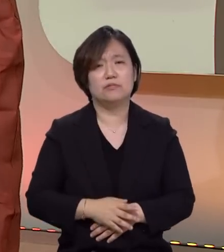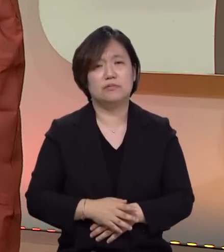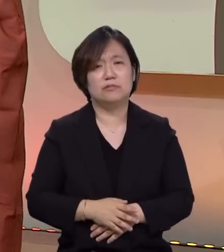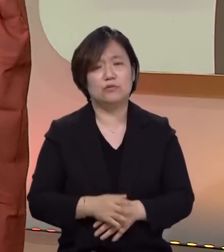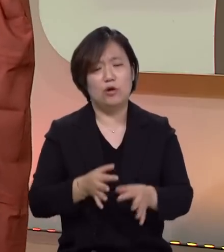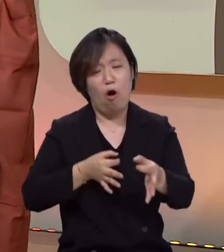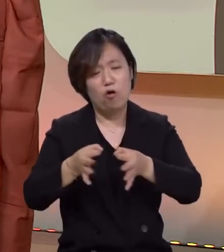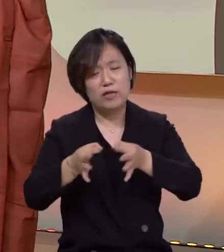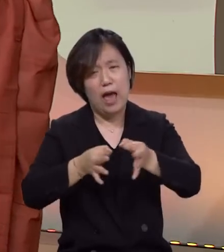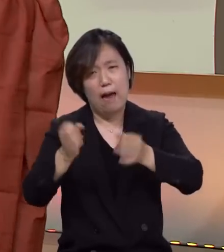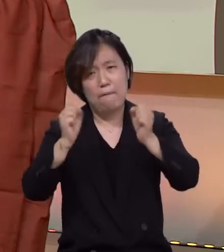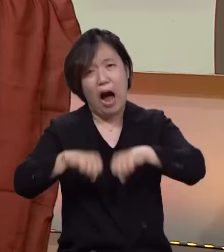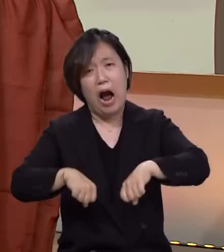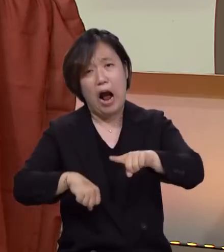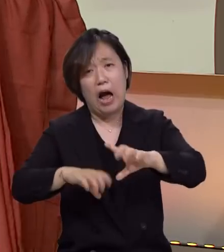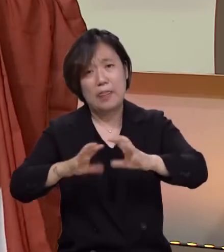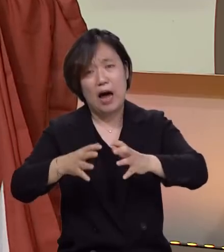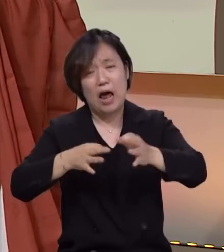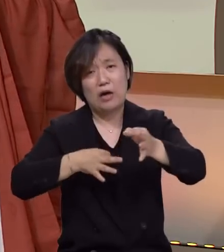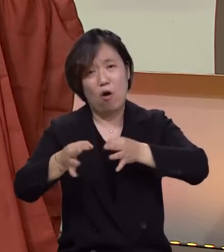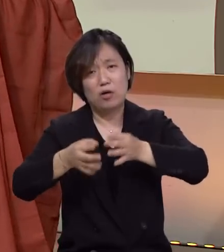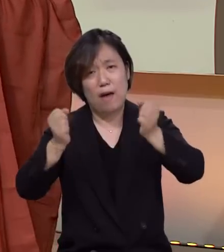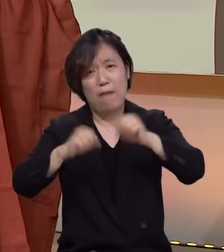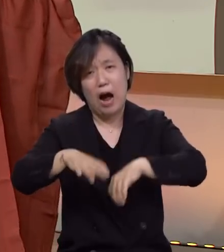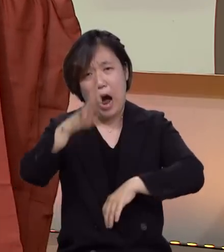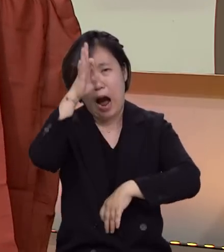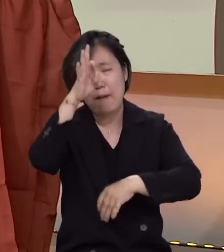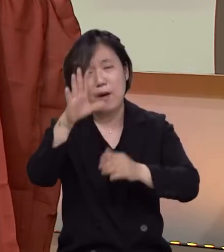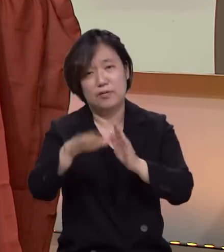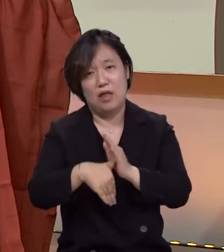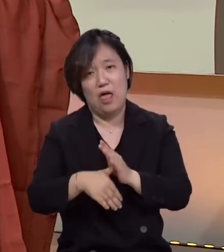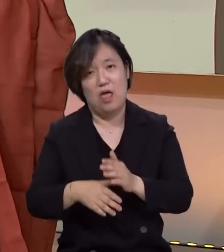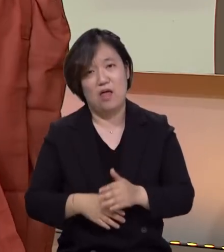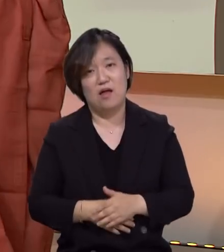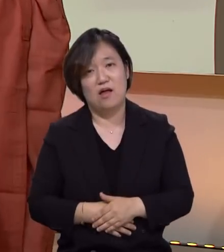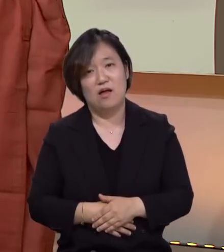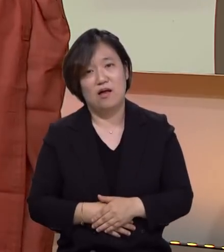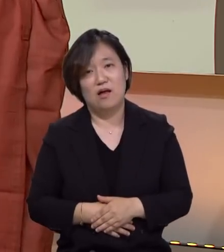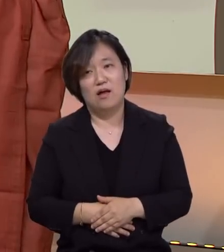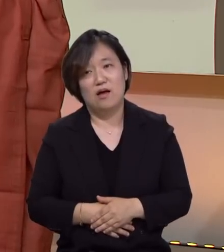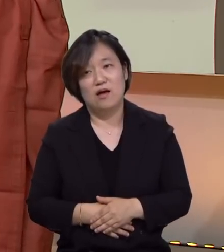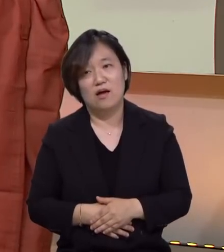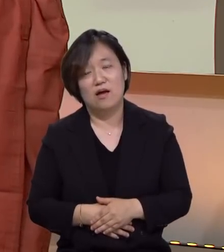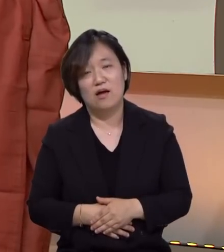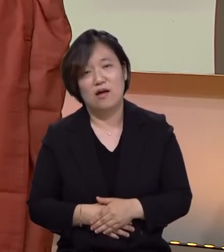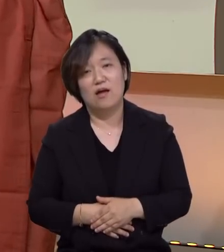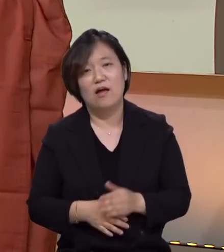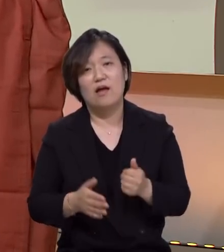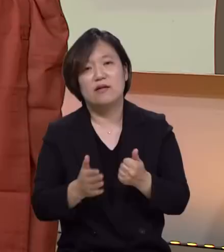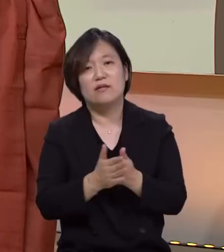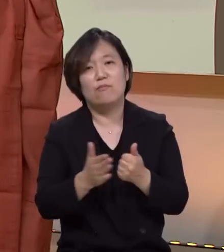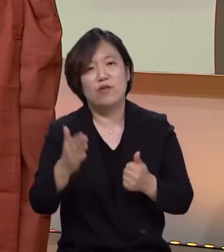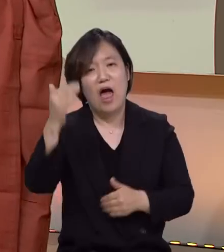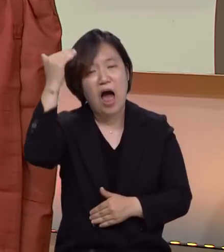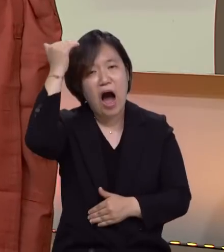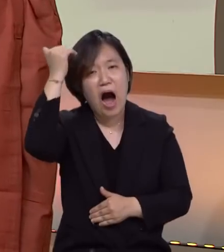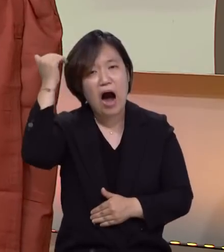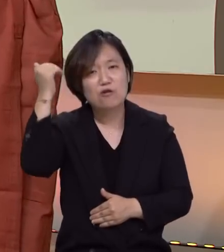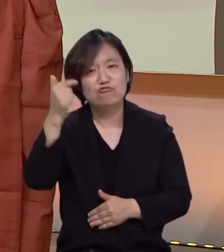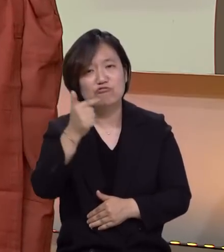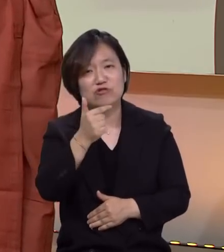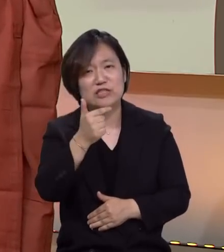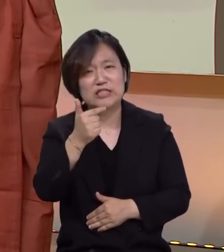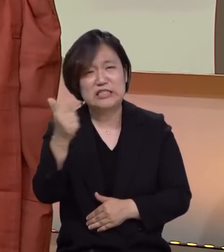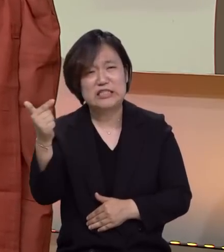우리 참 우리 현대 한국사의 이제 큰 악한 어떤